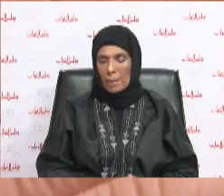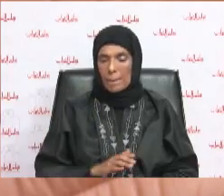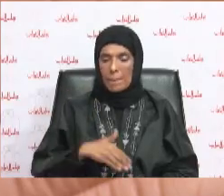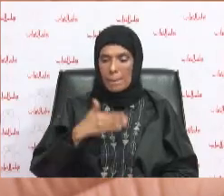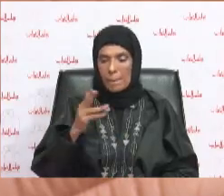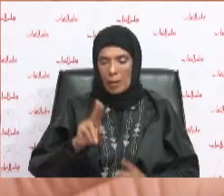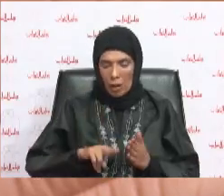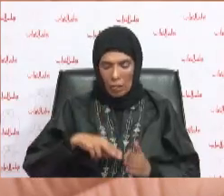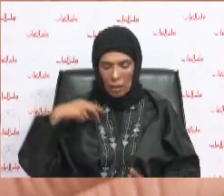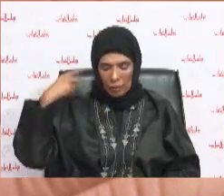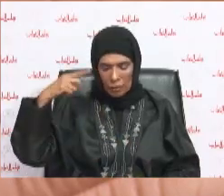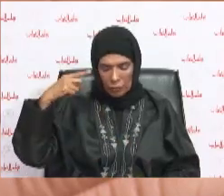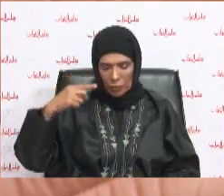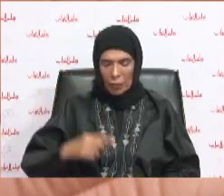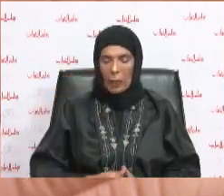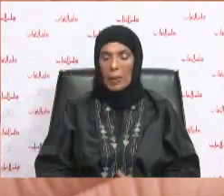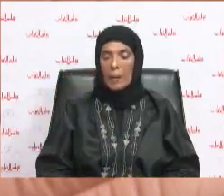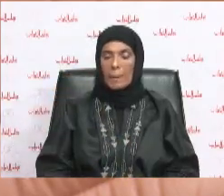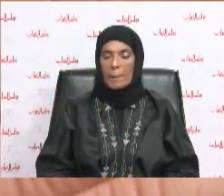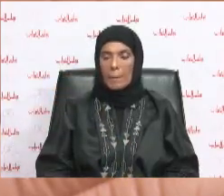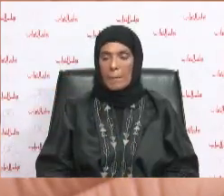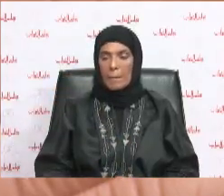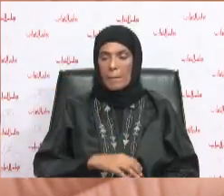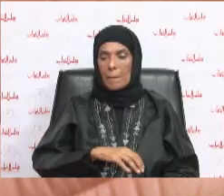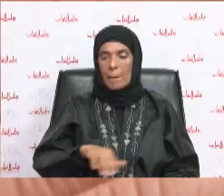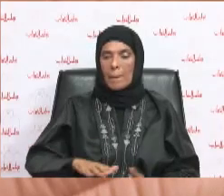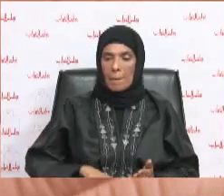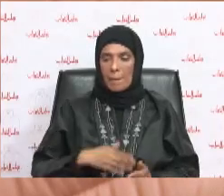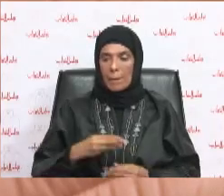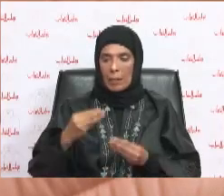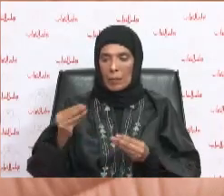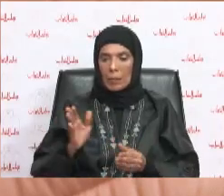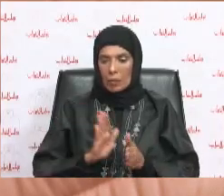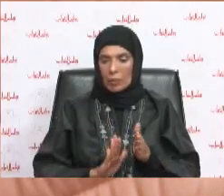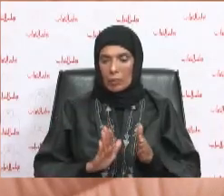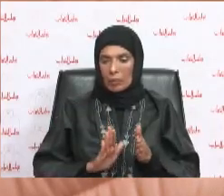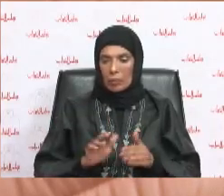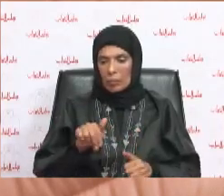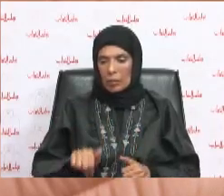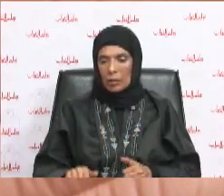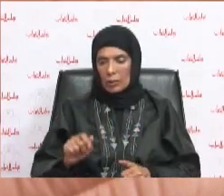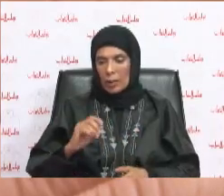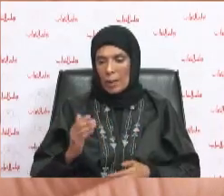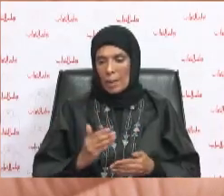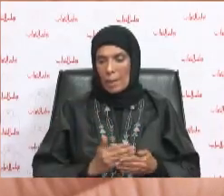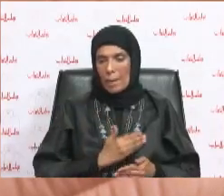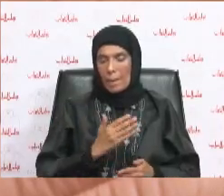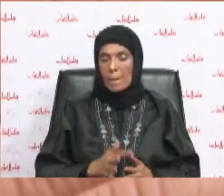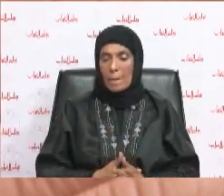إعادة النظر فيه ودول شقيقة لتوزيع بعض مخاطر هذه الاستثمارات.